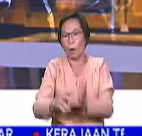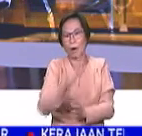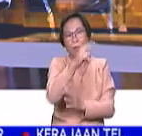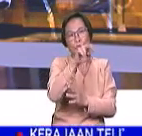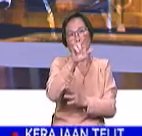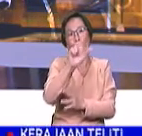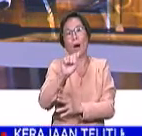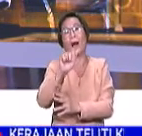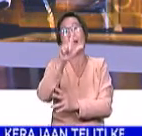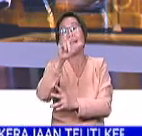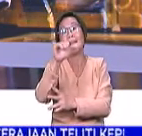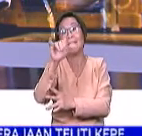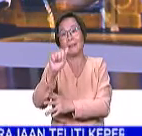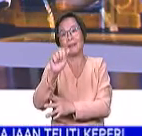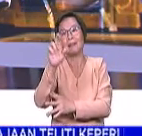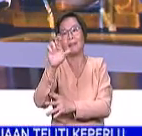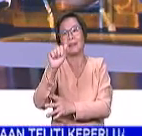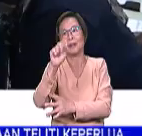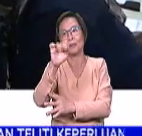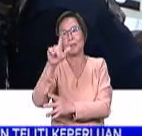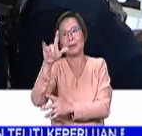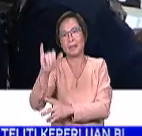nuraliah Rambe